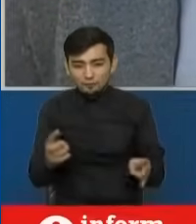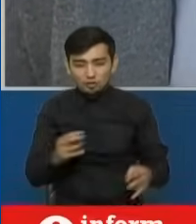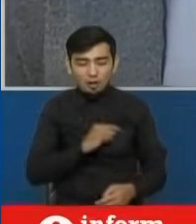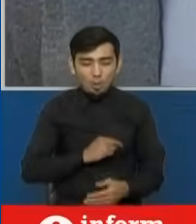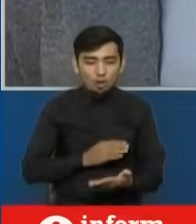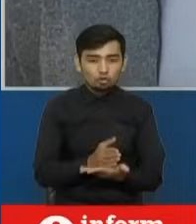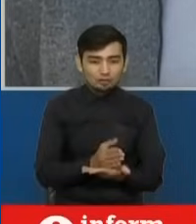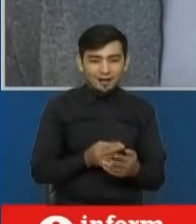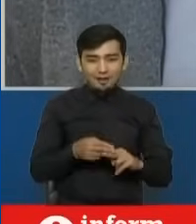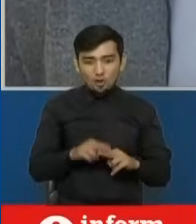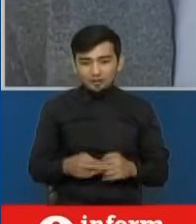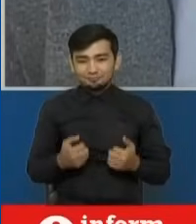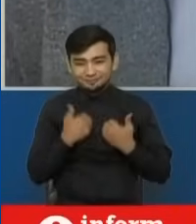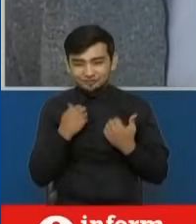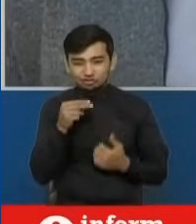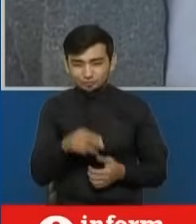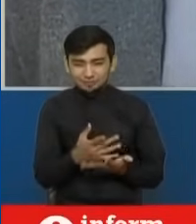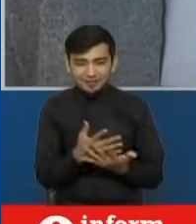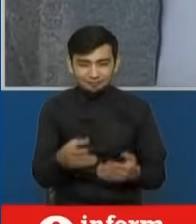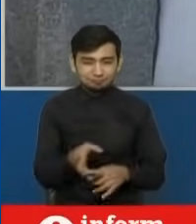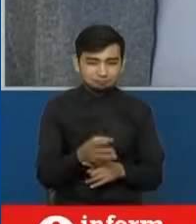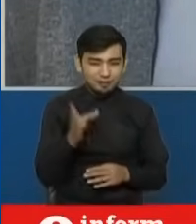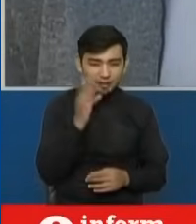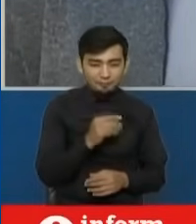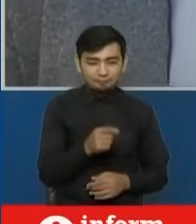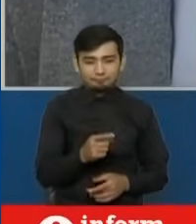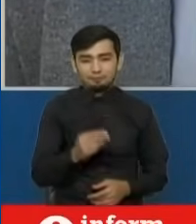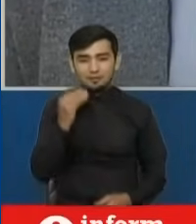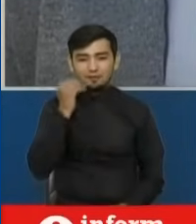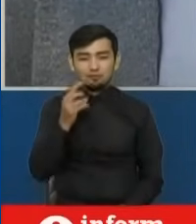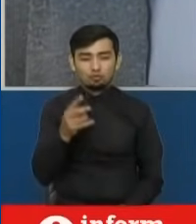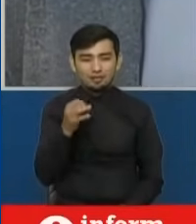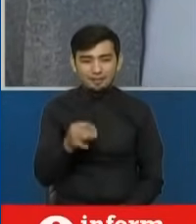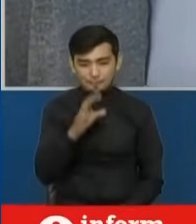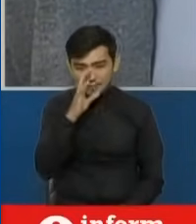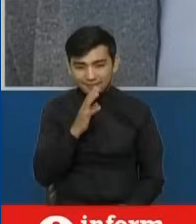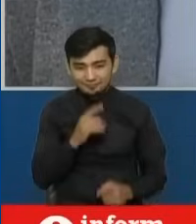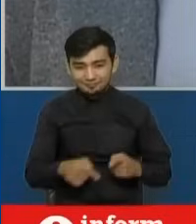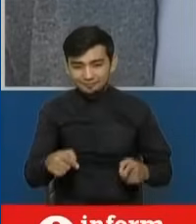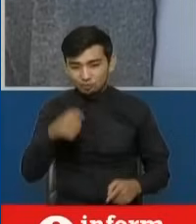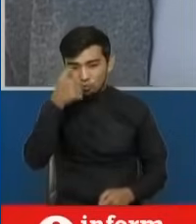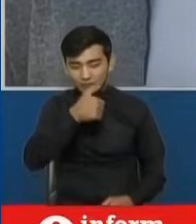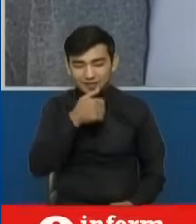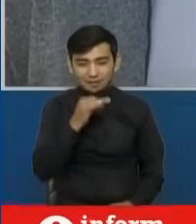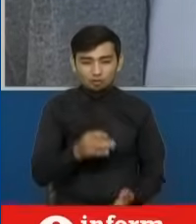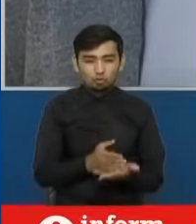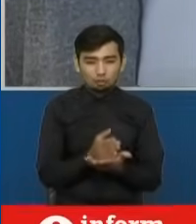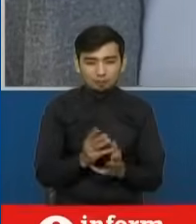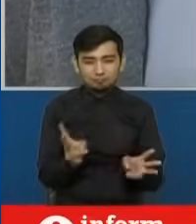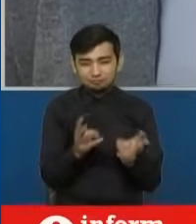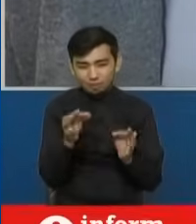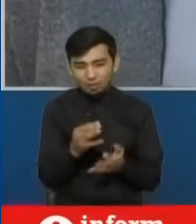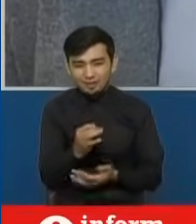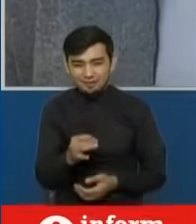служб которые справляются с чрезвычайными ситуациями была эффективнее За 5 месяцев этого года служба пожаротушения и